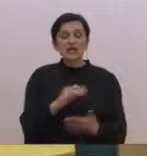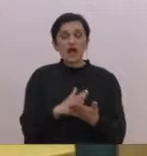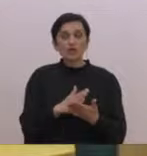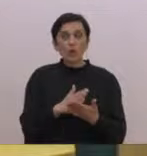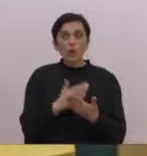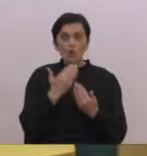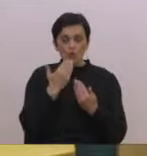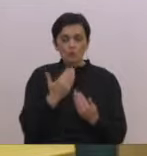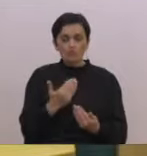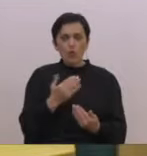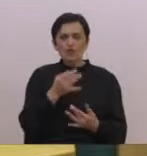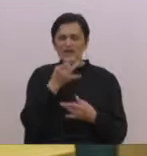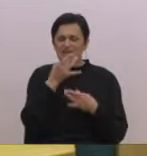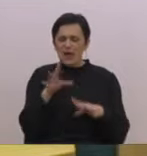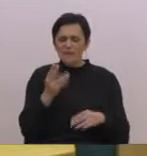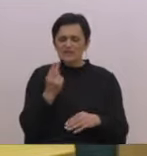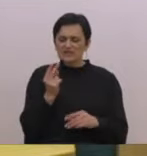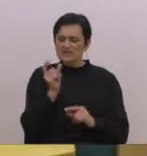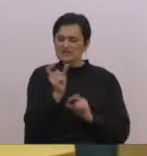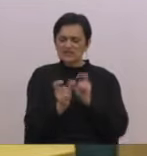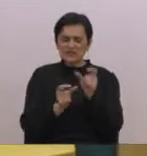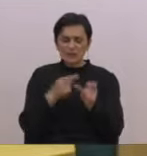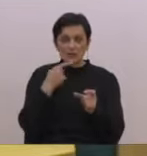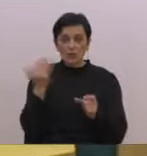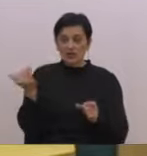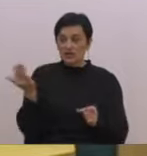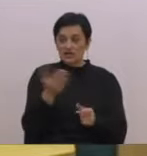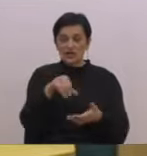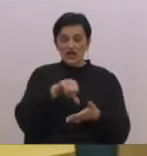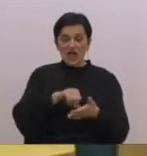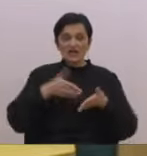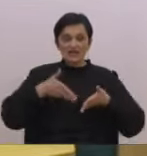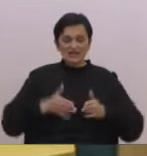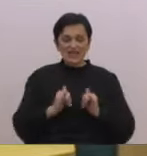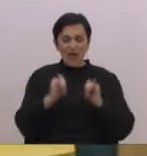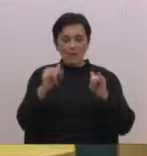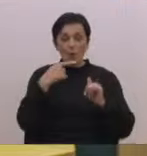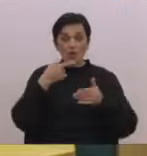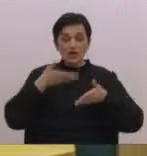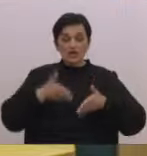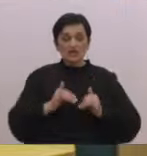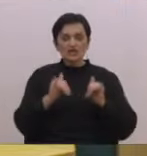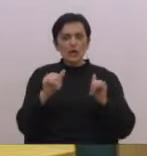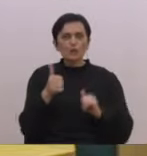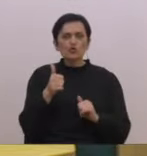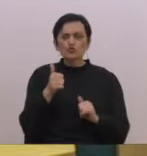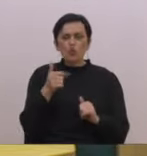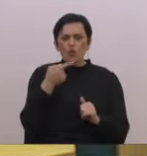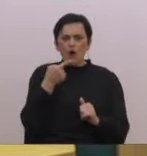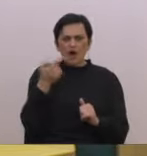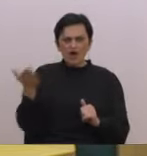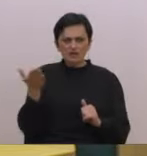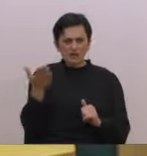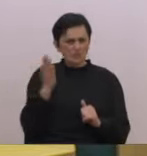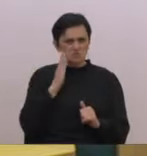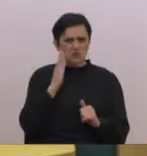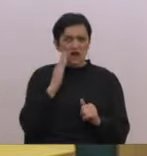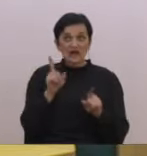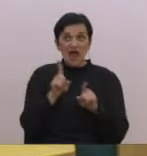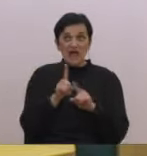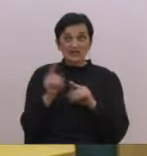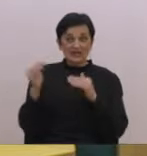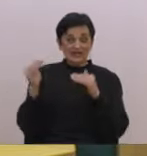volus. Nebismier tip, am avut magram, se hanga, am avut demografie axenet. Demografie, smartfaro gura axenet, certe. Aseti